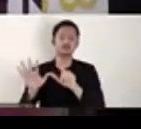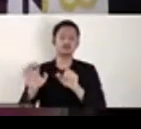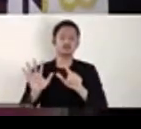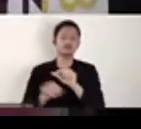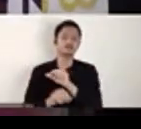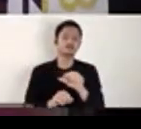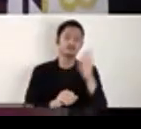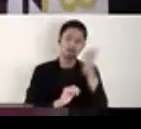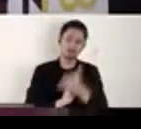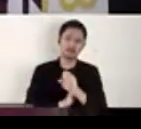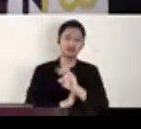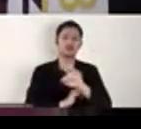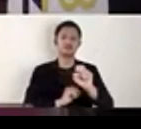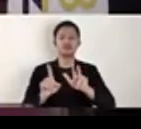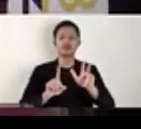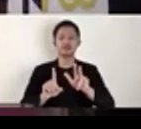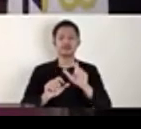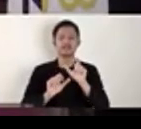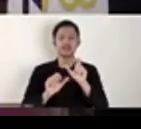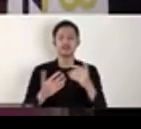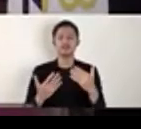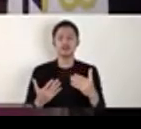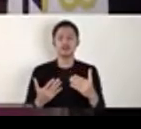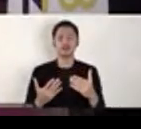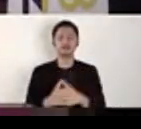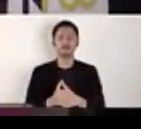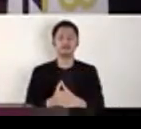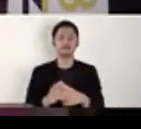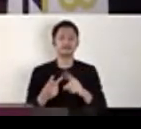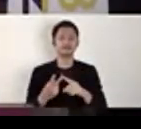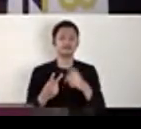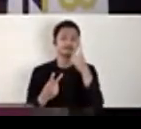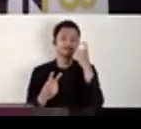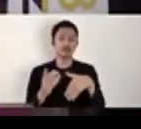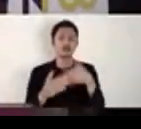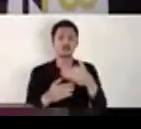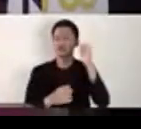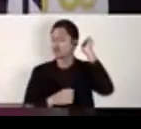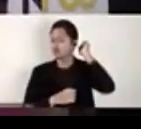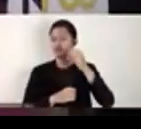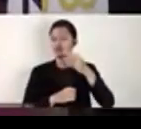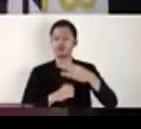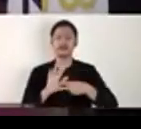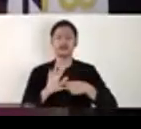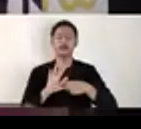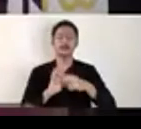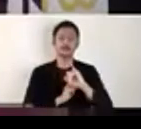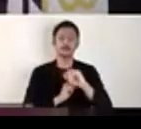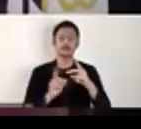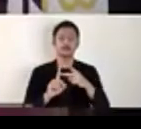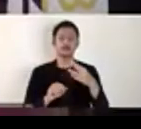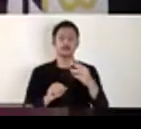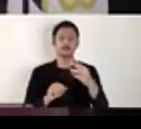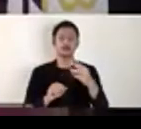itu dari bunyi Mas kalian aja pertanyaan yang berikutnya dari Bu Eni Herawati untuk